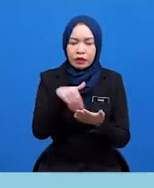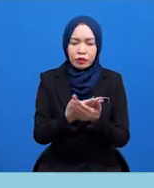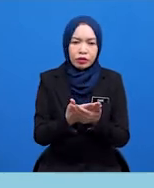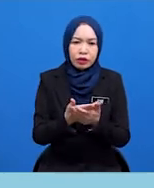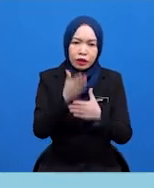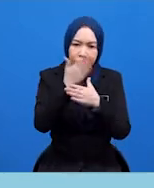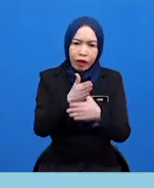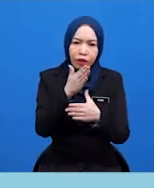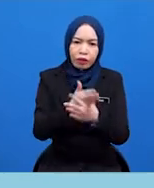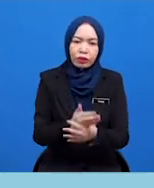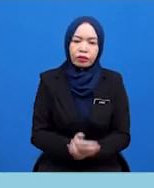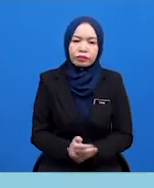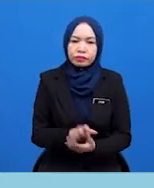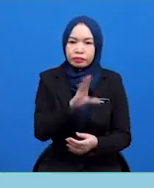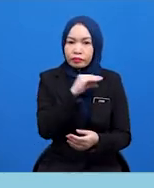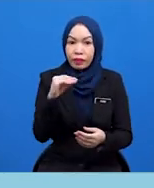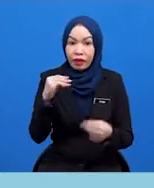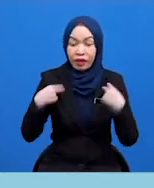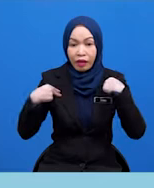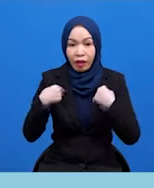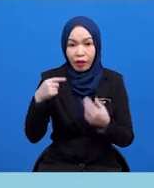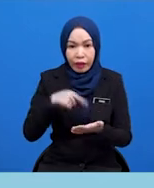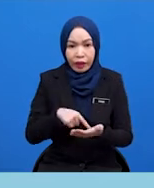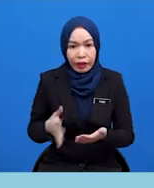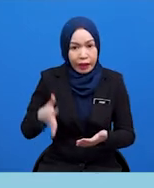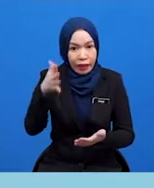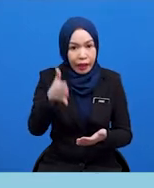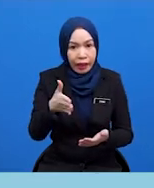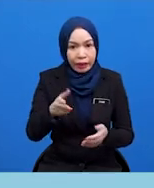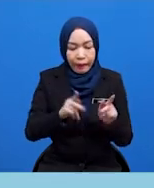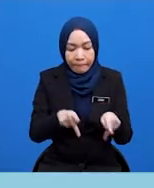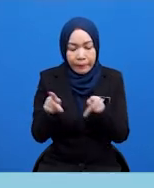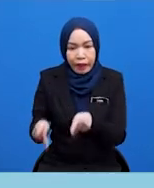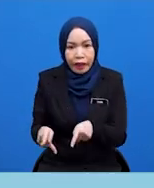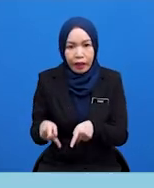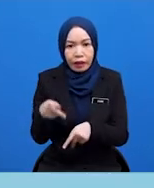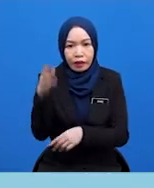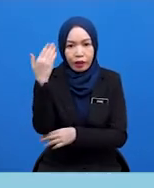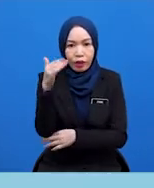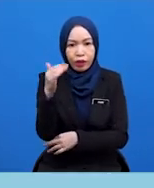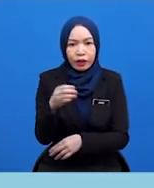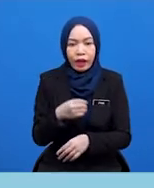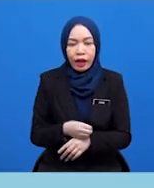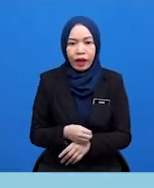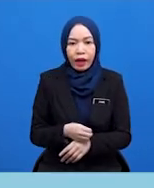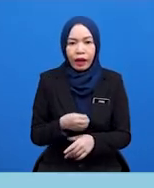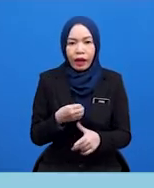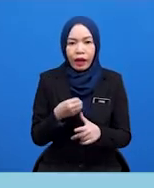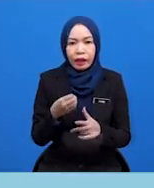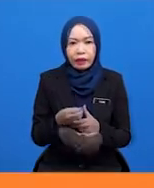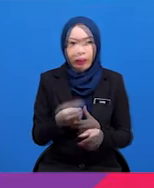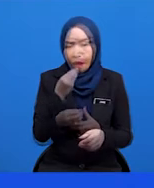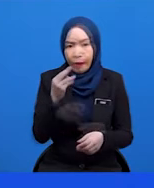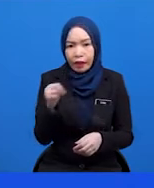terganggu, lalu haiwan tersebut berhijrah ke hutan atau habitat yang lain untuk mencari